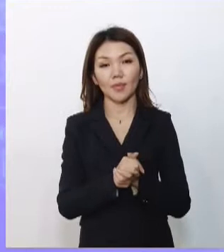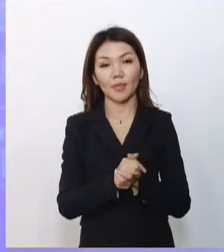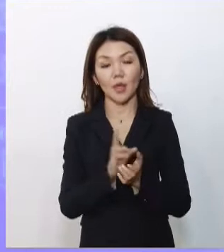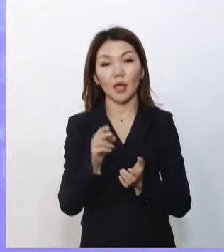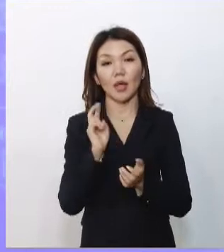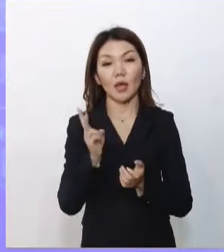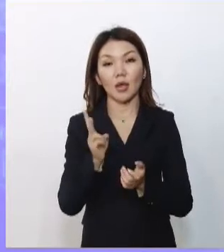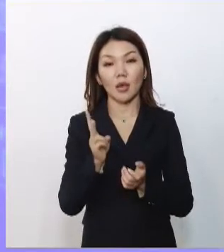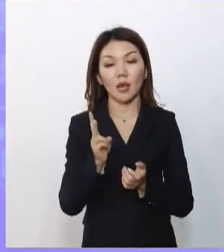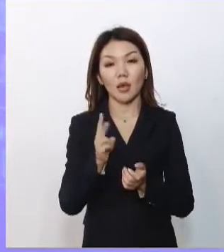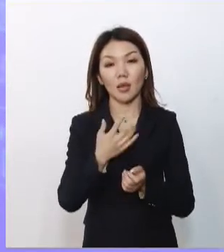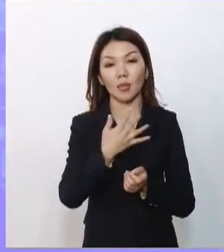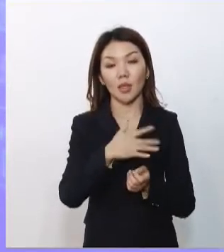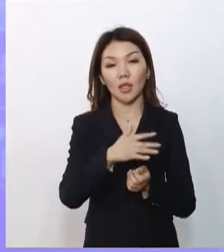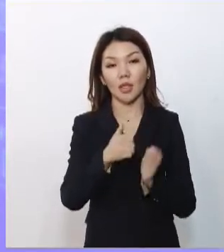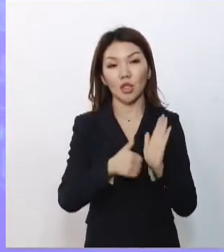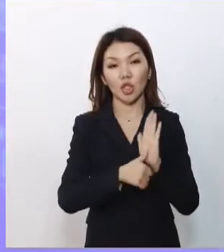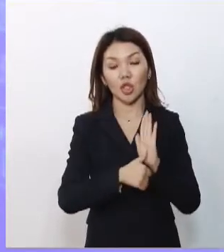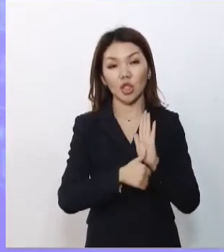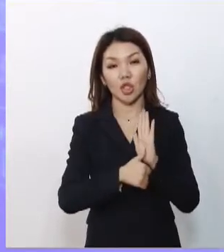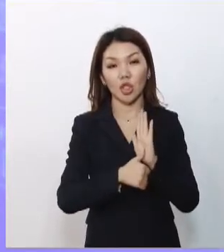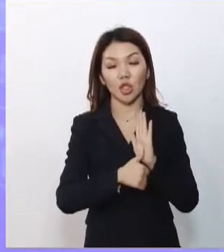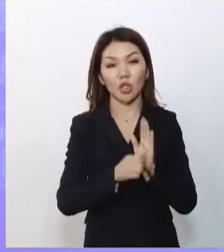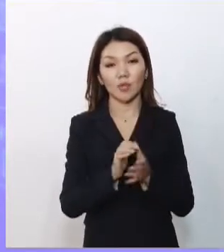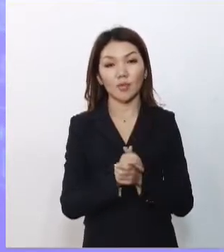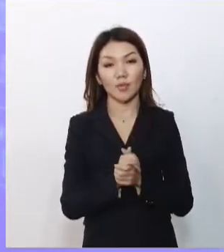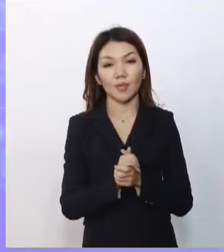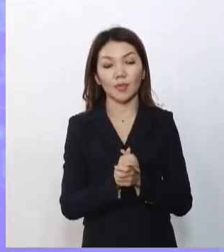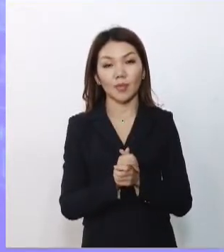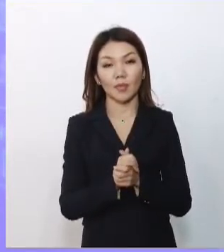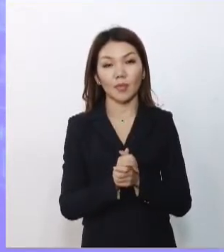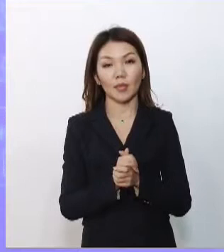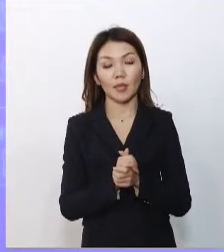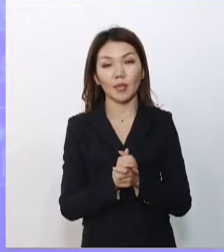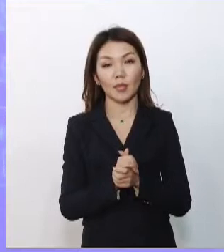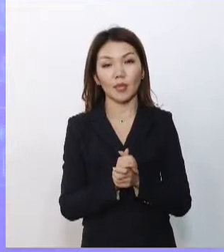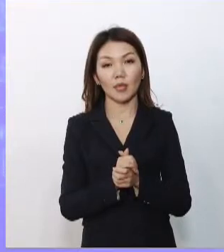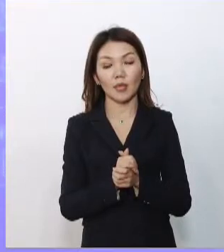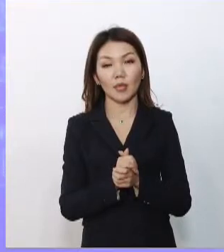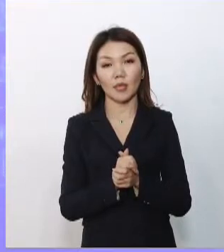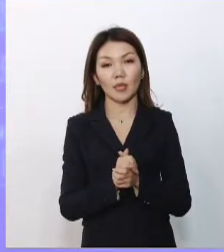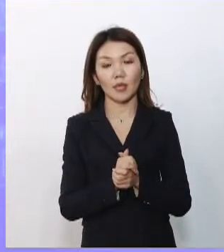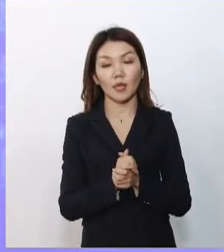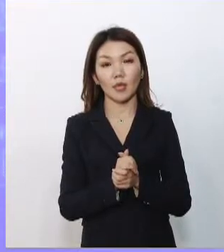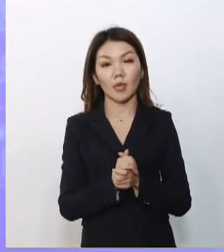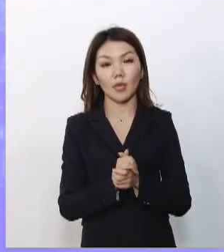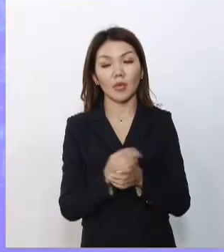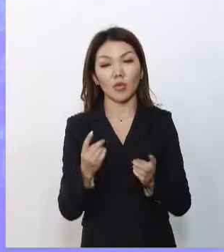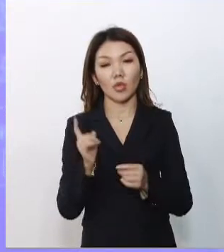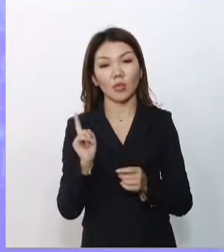Как представить число 56 в виде произведения двух множителей? А. 7